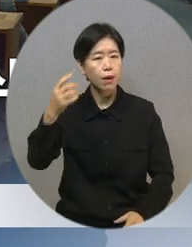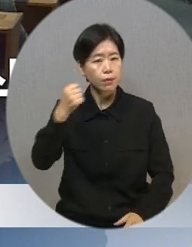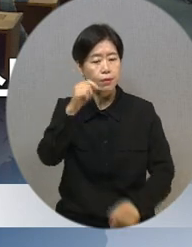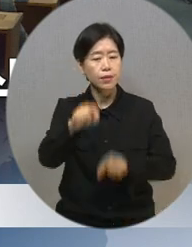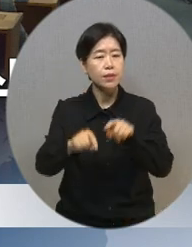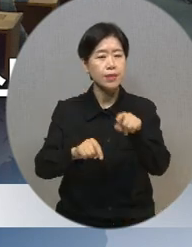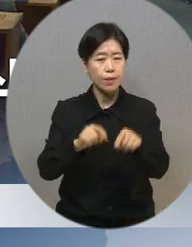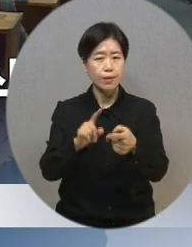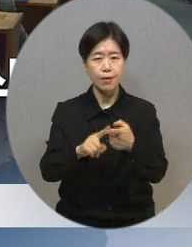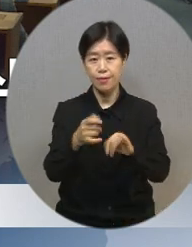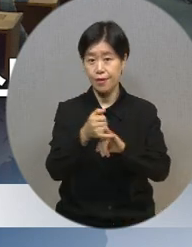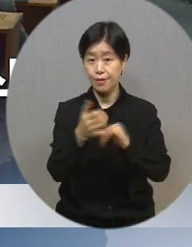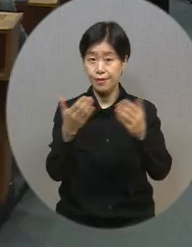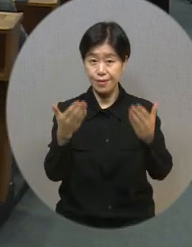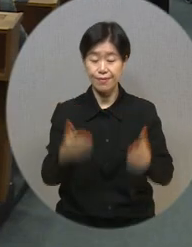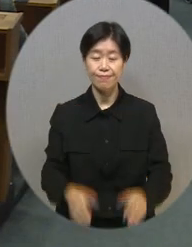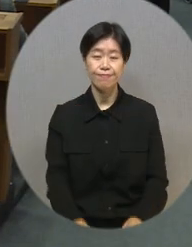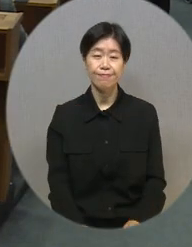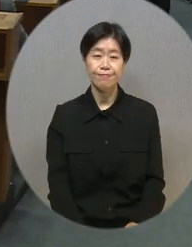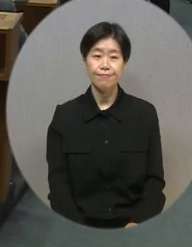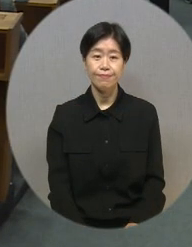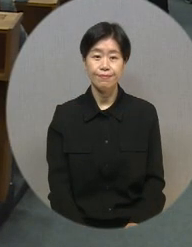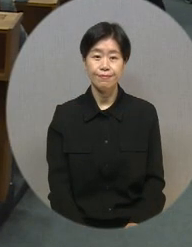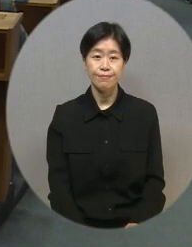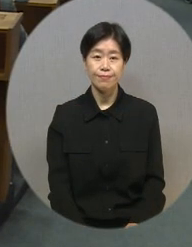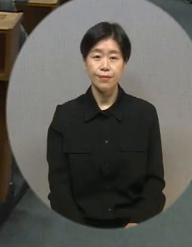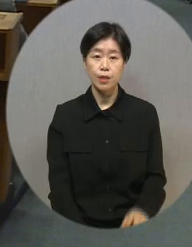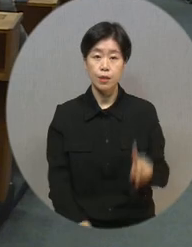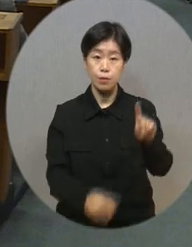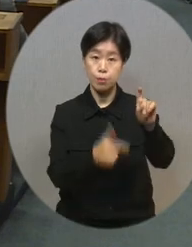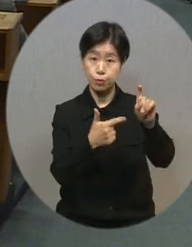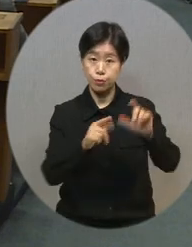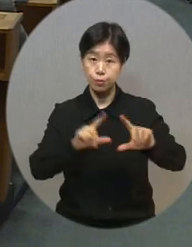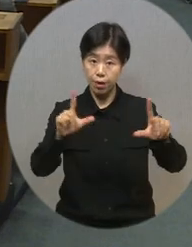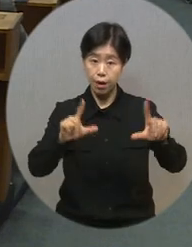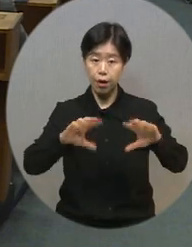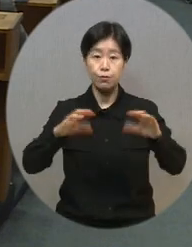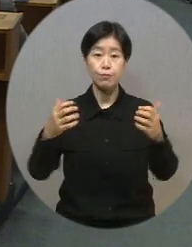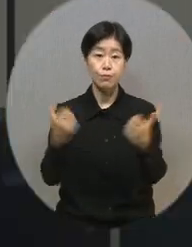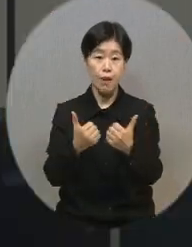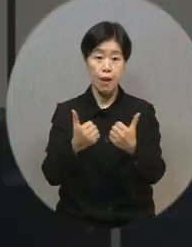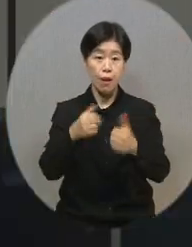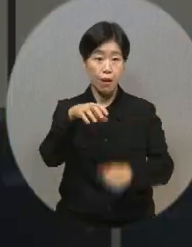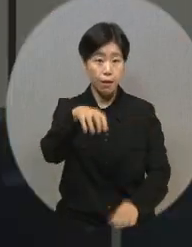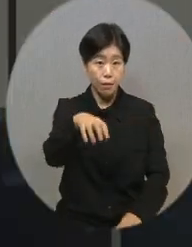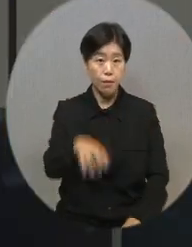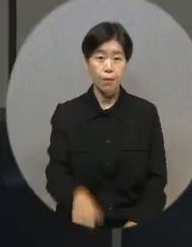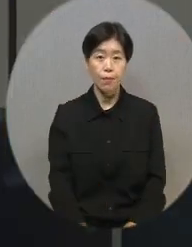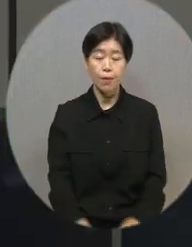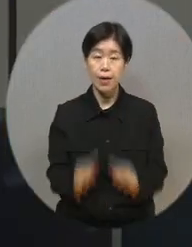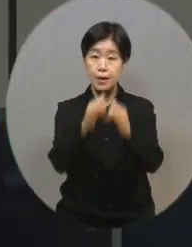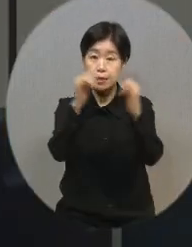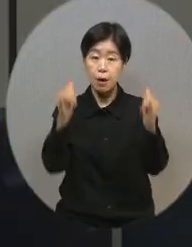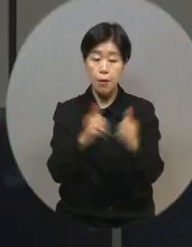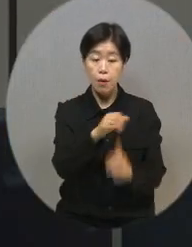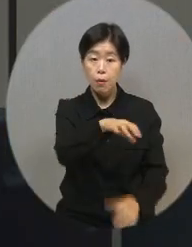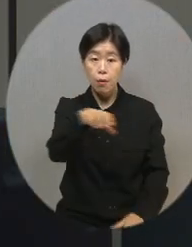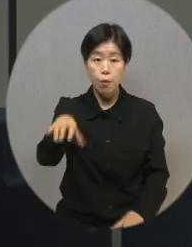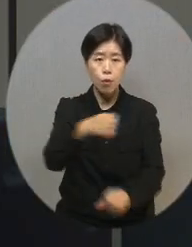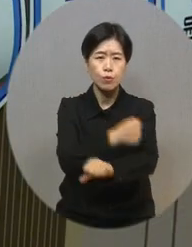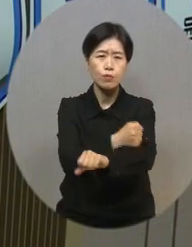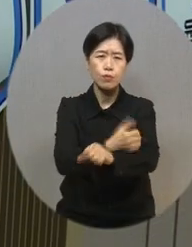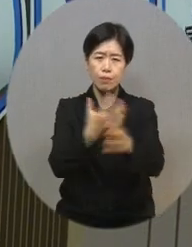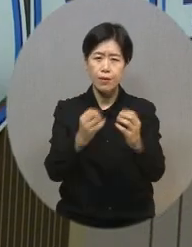실천하겠다며 다짐했습니다. 지난 6일 국회 헌정기념관에서 사회 각 분야에서 활동하고 있는